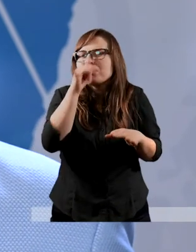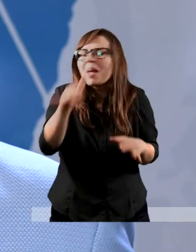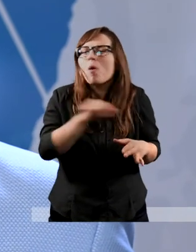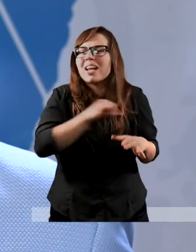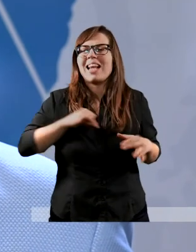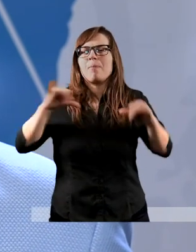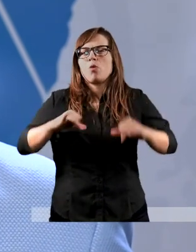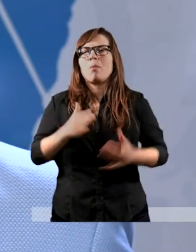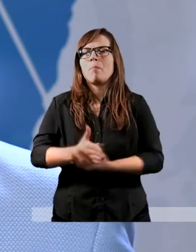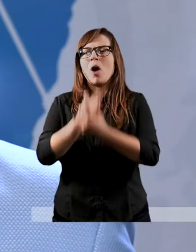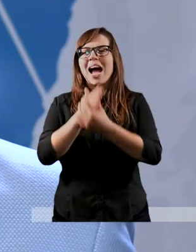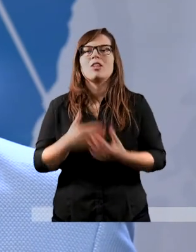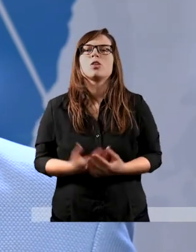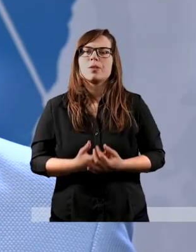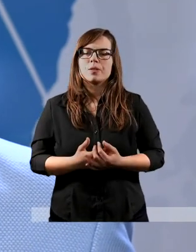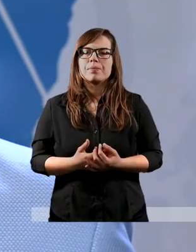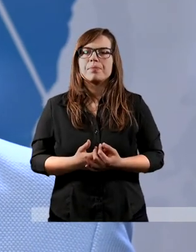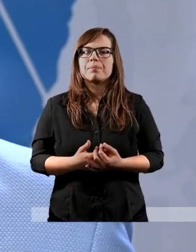nie jestem w stanie sobie sam poradzić.